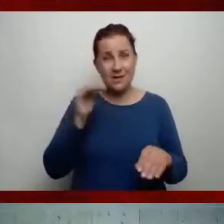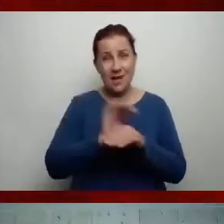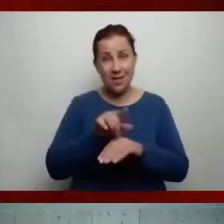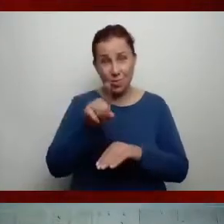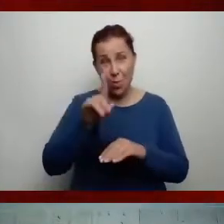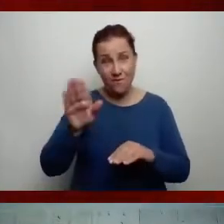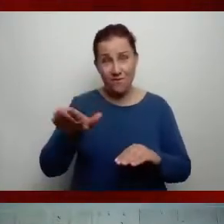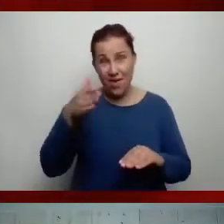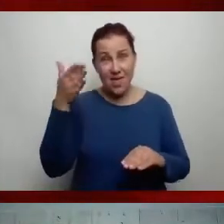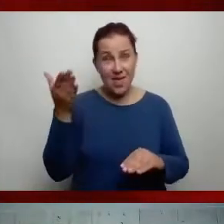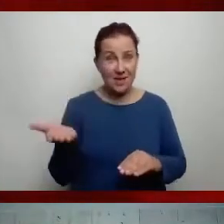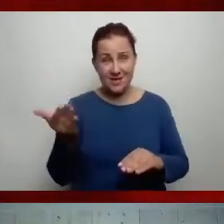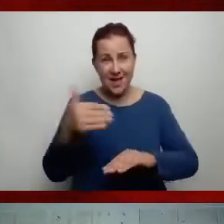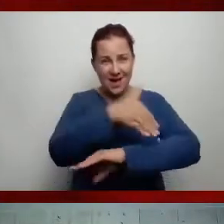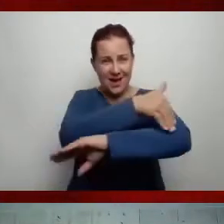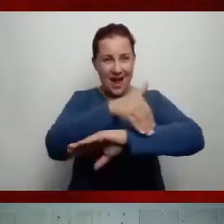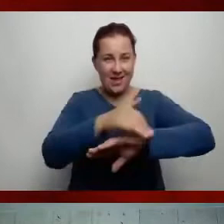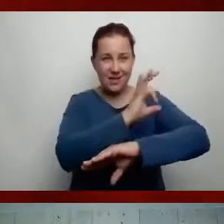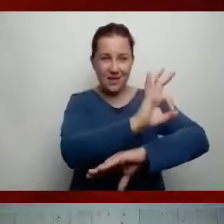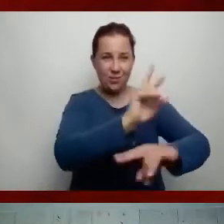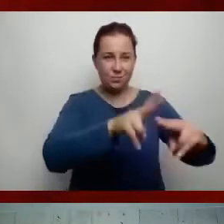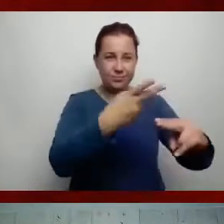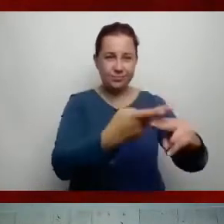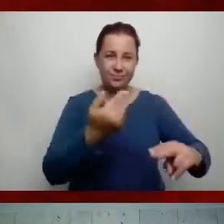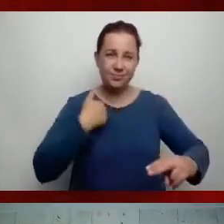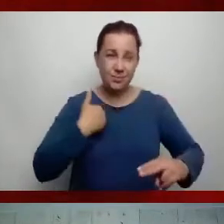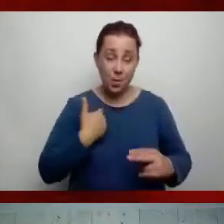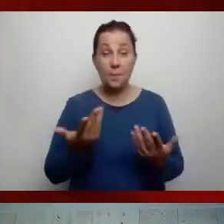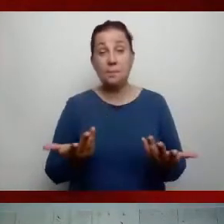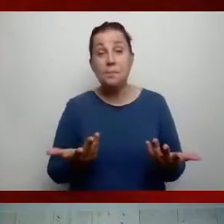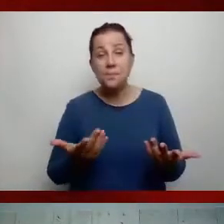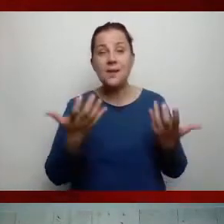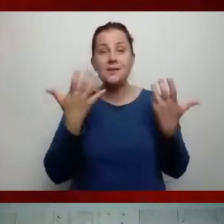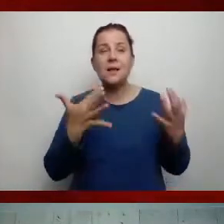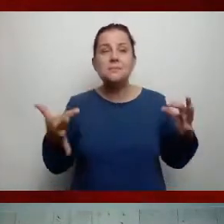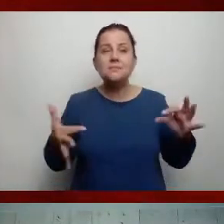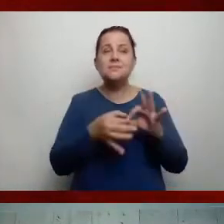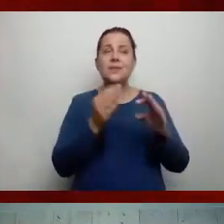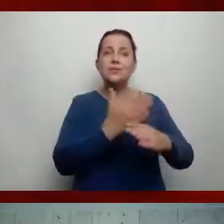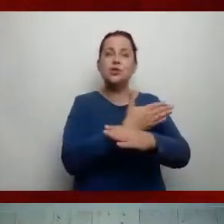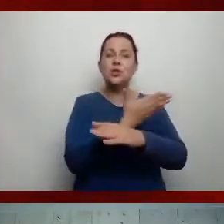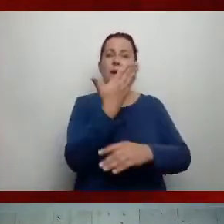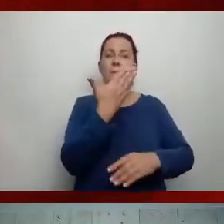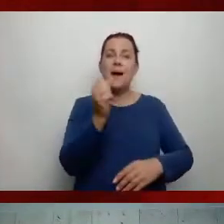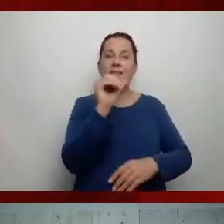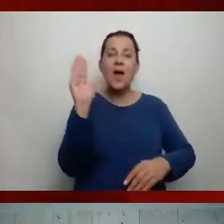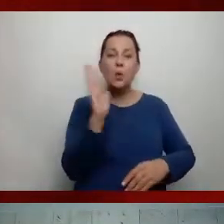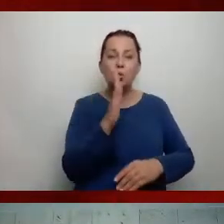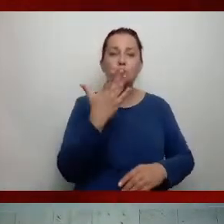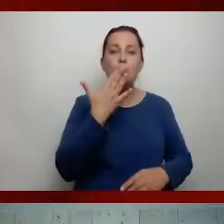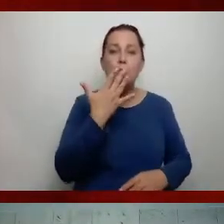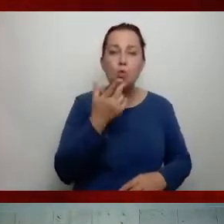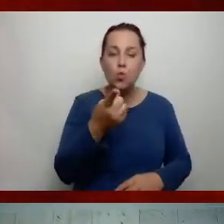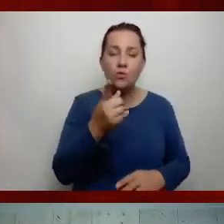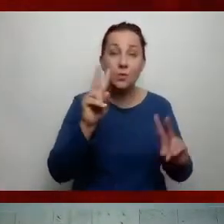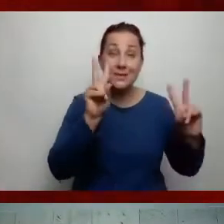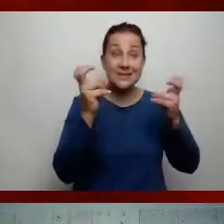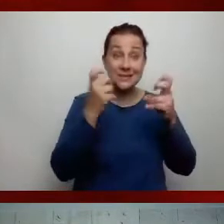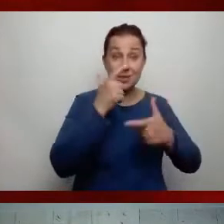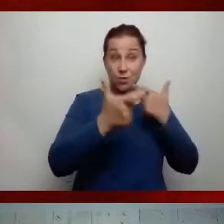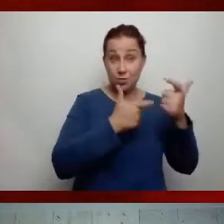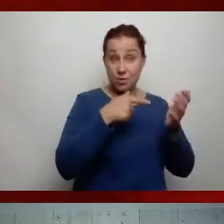wersją zagraniczną. Ja chciałem zacząć od tego, nawiązać do tego, co mówił Mateusz, co cytował w